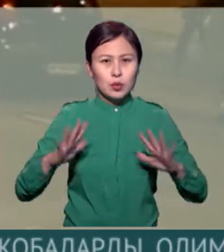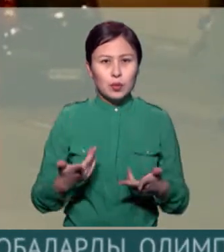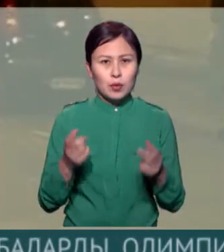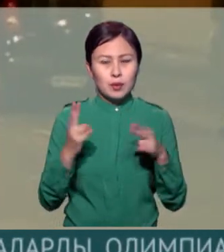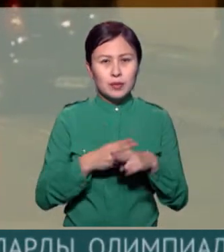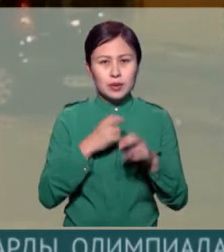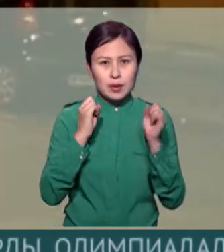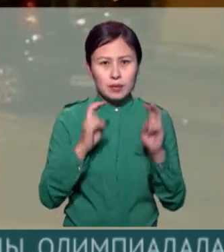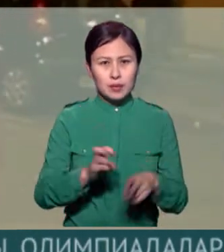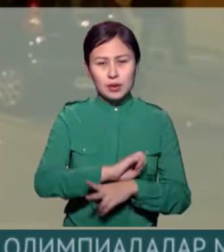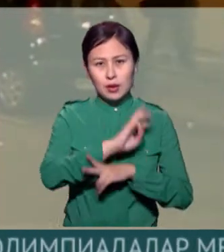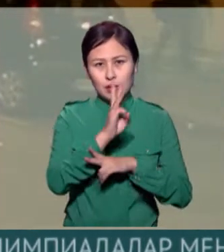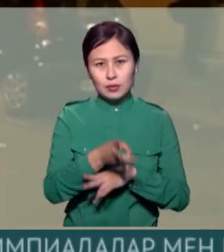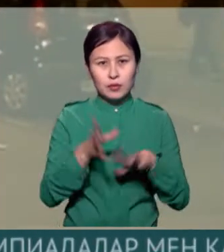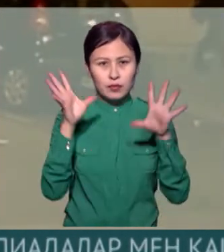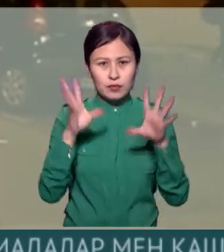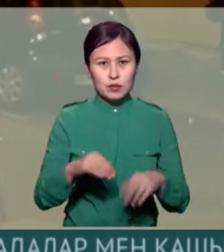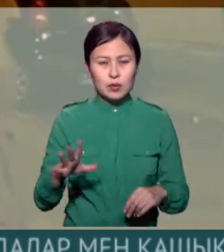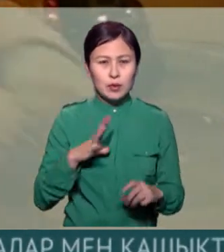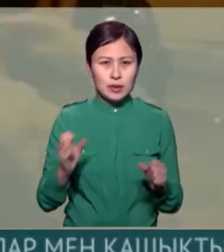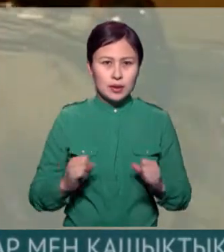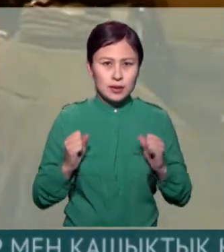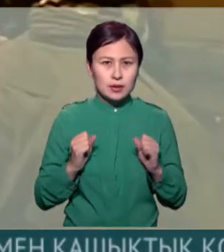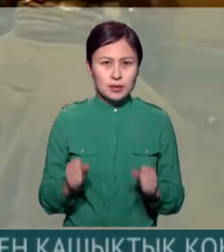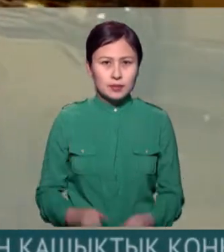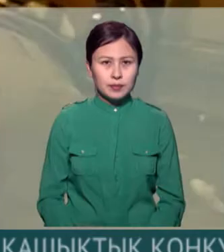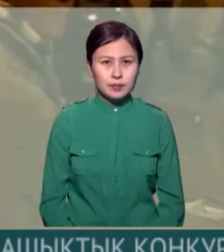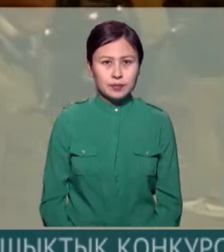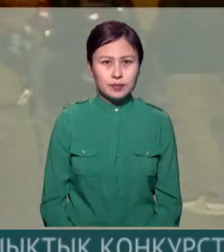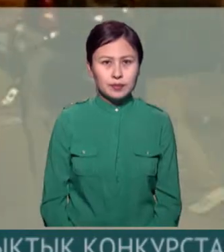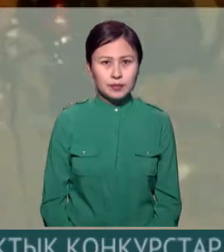қауіпсіздікті қамтамасыз ету үшін қолдан келгенді жасадық.